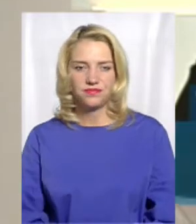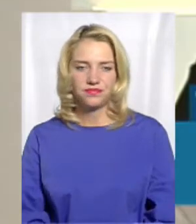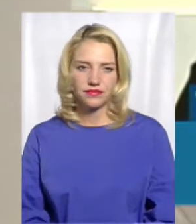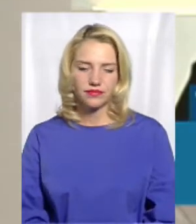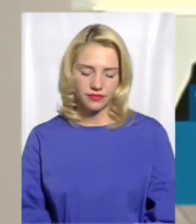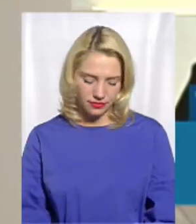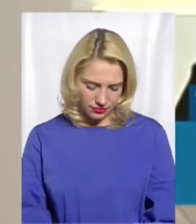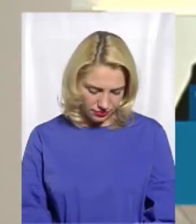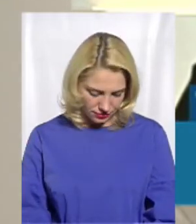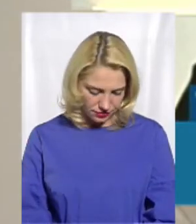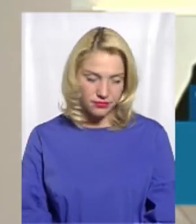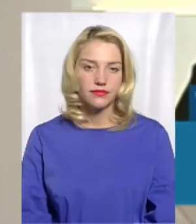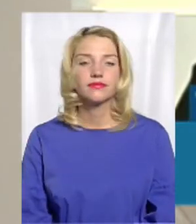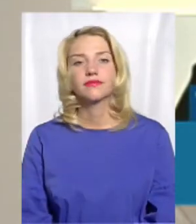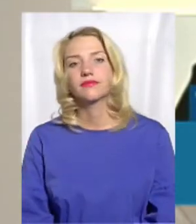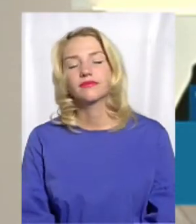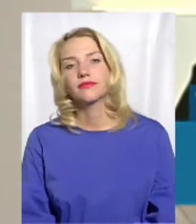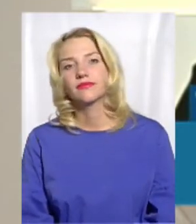вас.